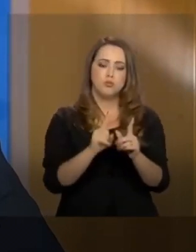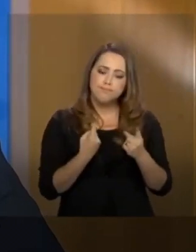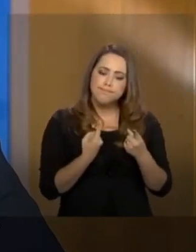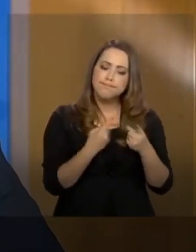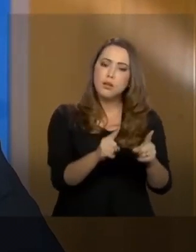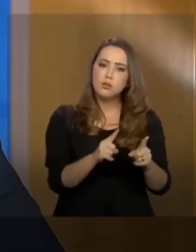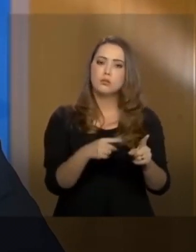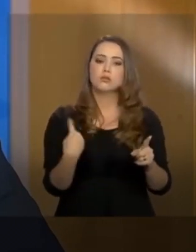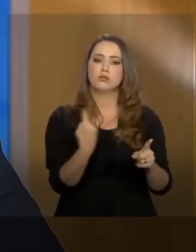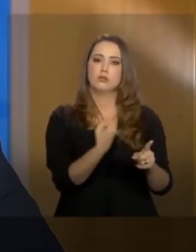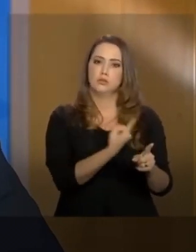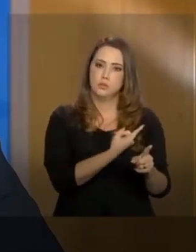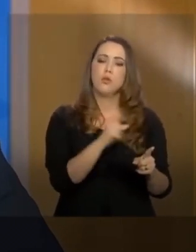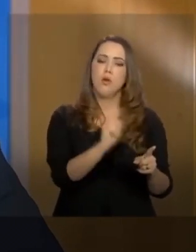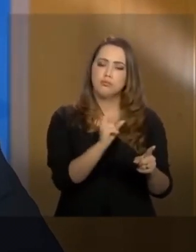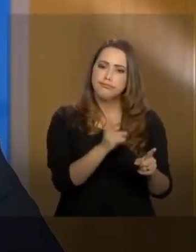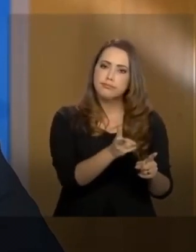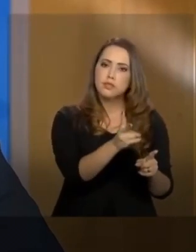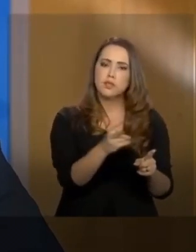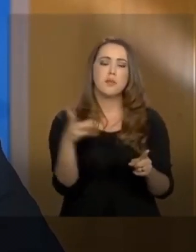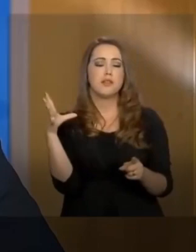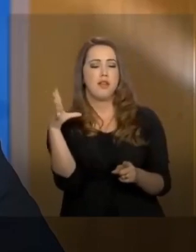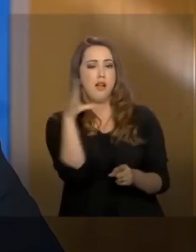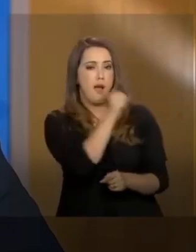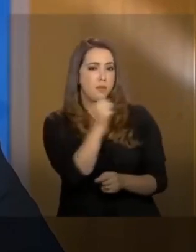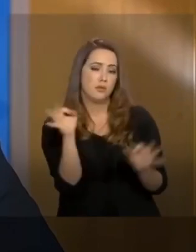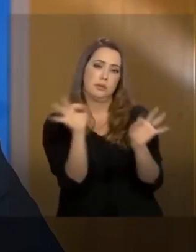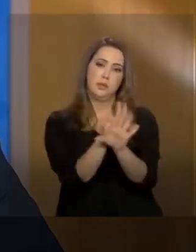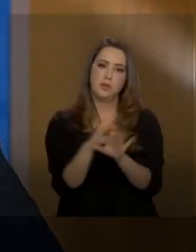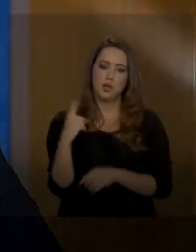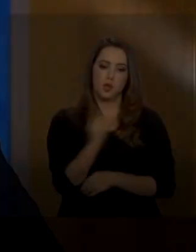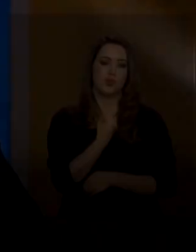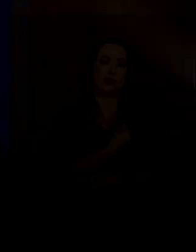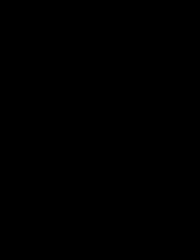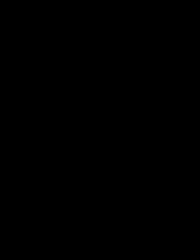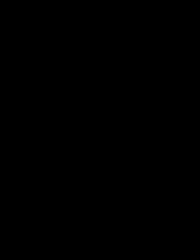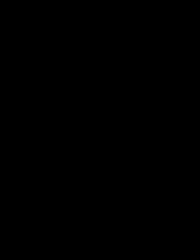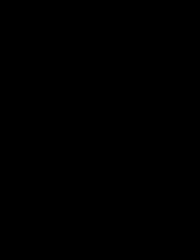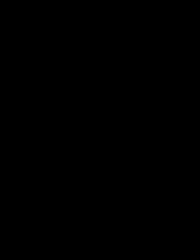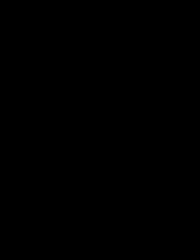Bundesstaaten und Regionen, weil sie angeblich der Wirtschaft schadeten. Nossa vida tem que continuar.